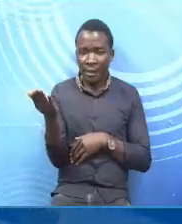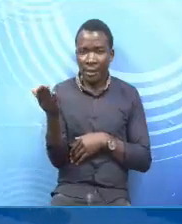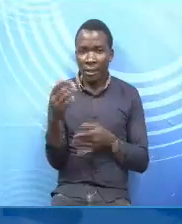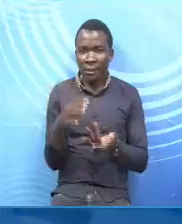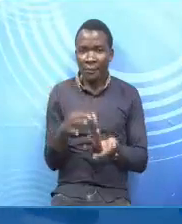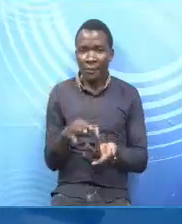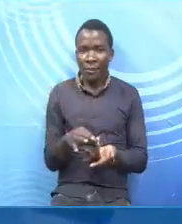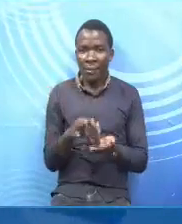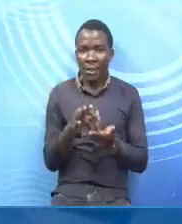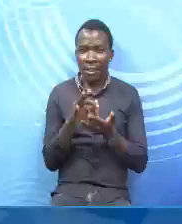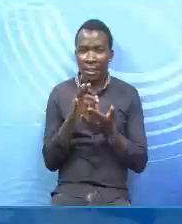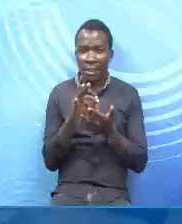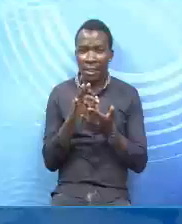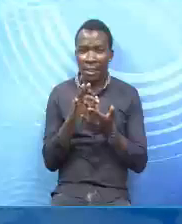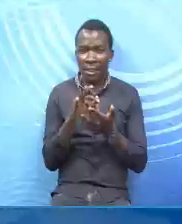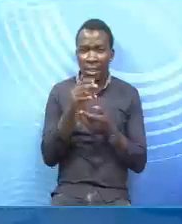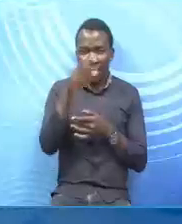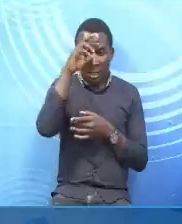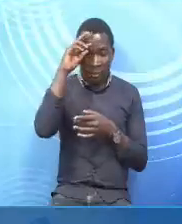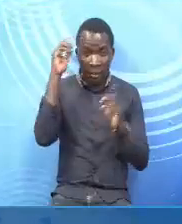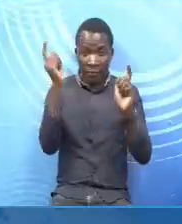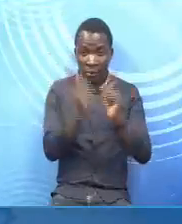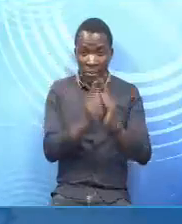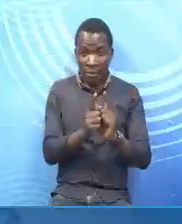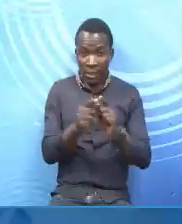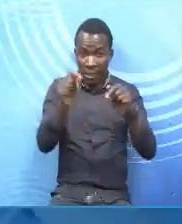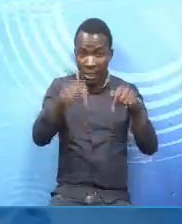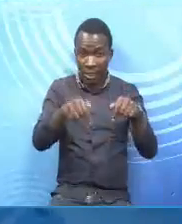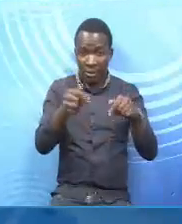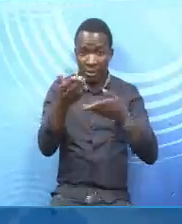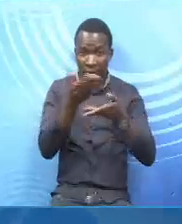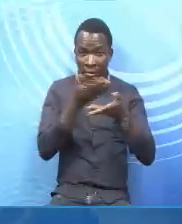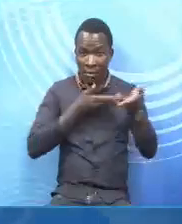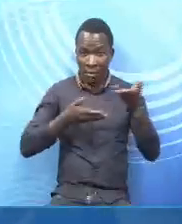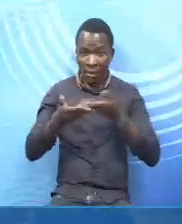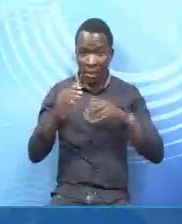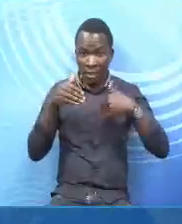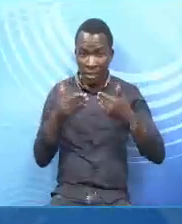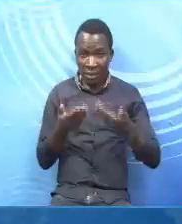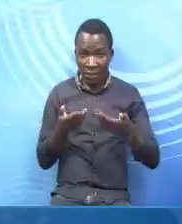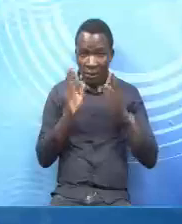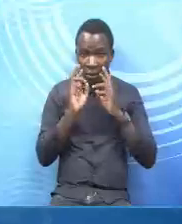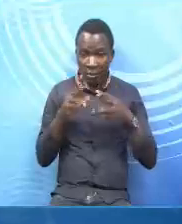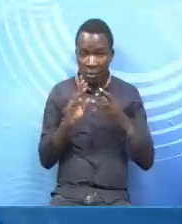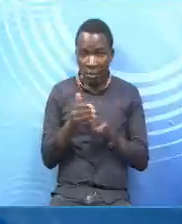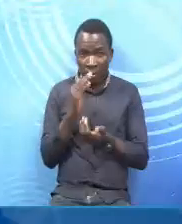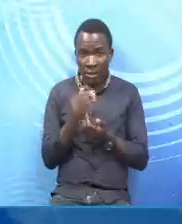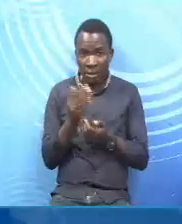By'umwihariko rero ikiduhurije hano byari kugira ngo tuganire cyangwa se turebe uburyo ki tugiye kwita ku barwayi bacu